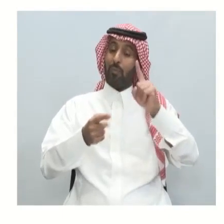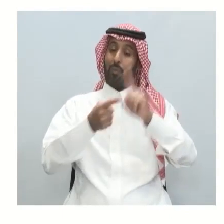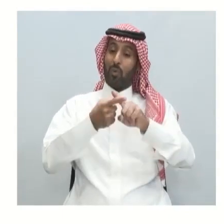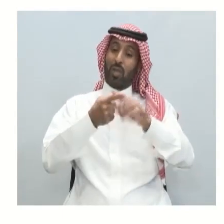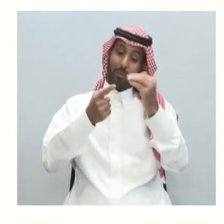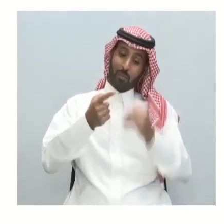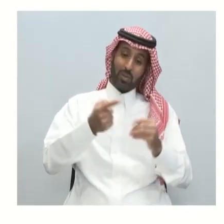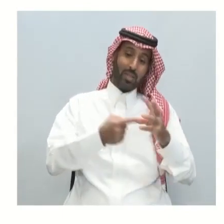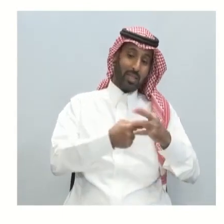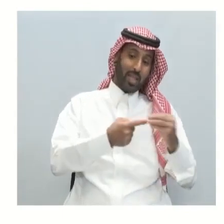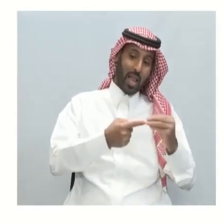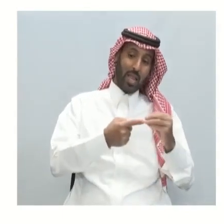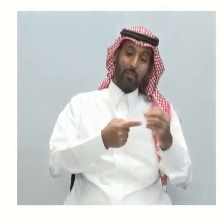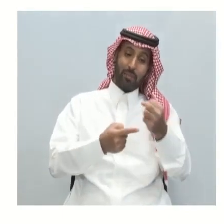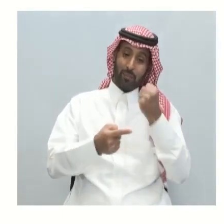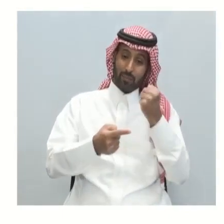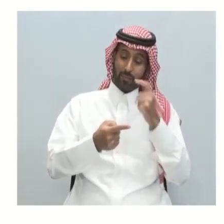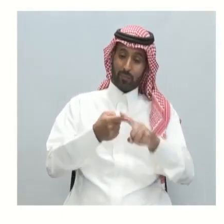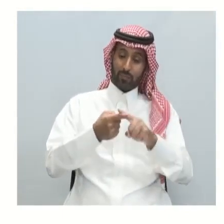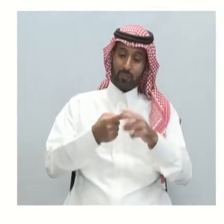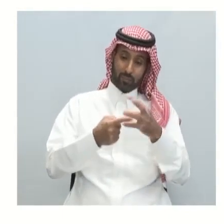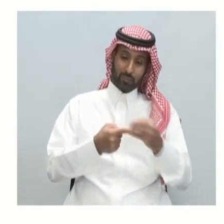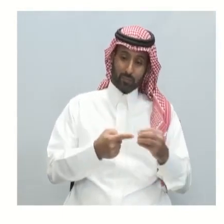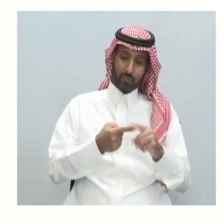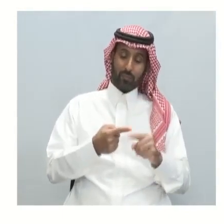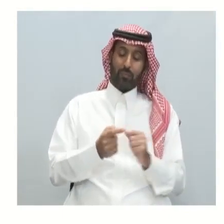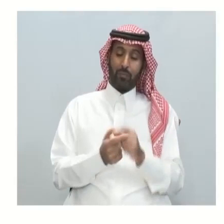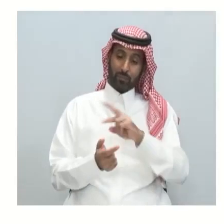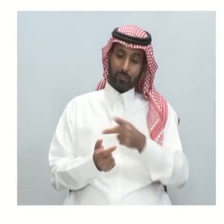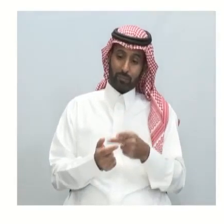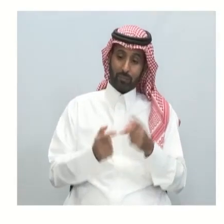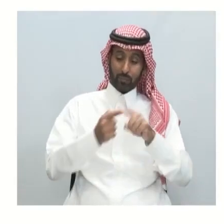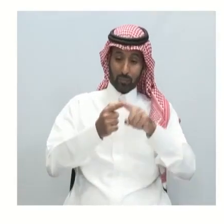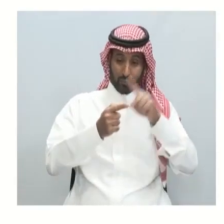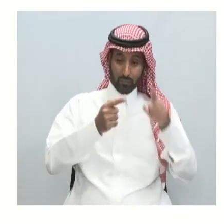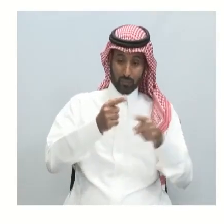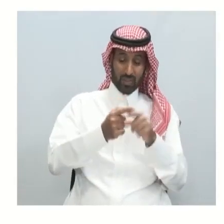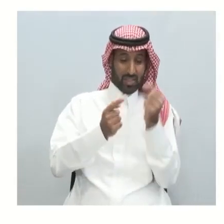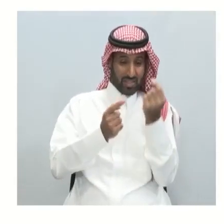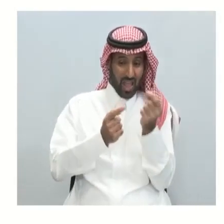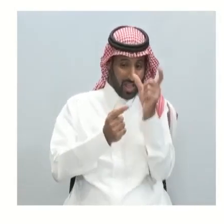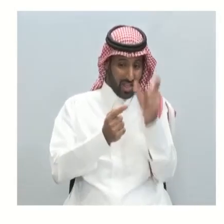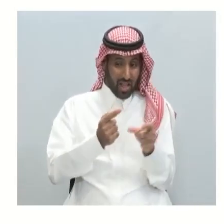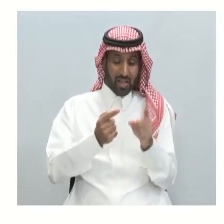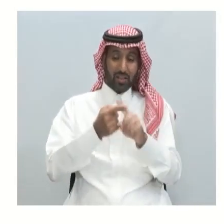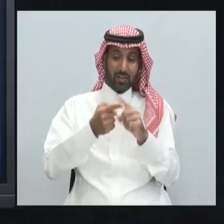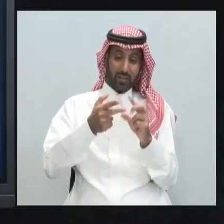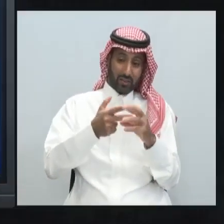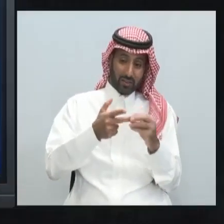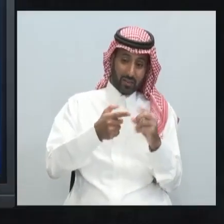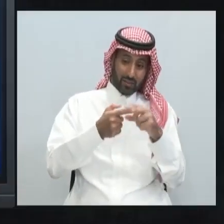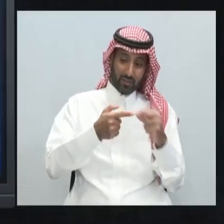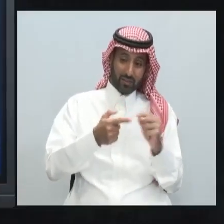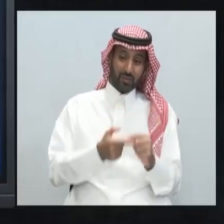وسالب اذا هي قوه بين الاطراف المشحونه بشحنات مختلفه في الجزيئات القطبيه لدي هنا